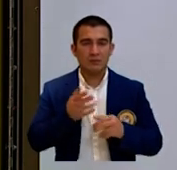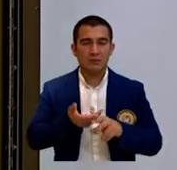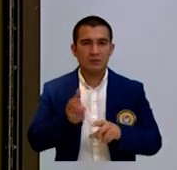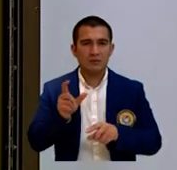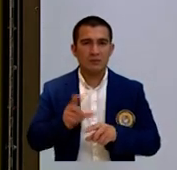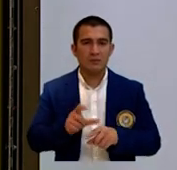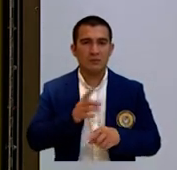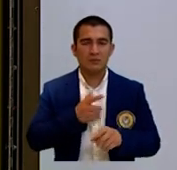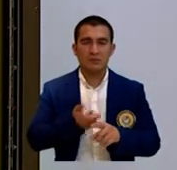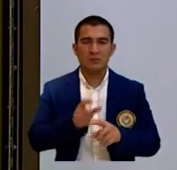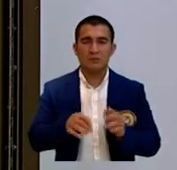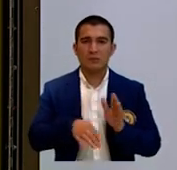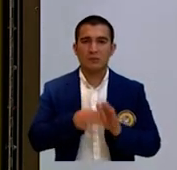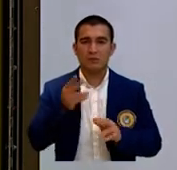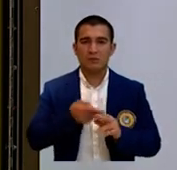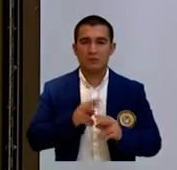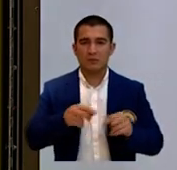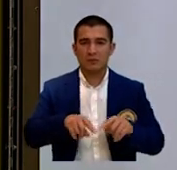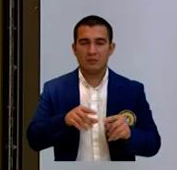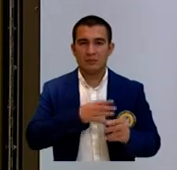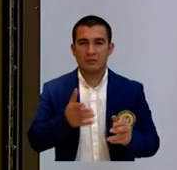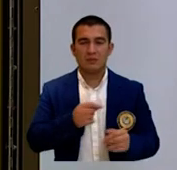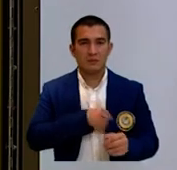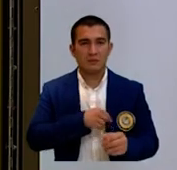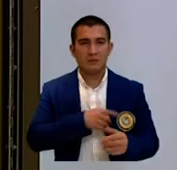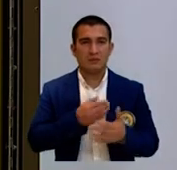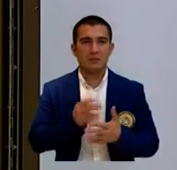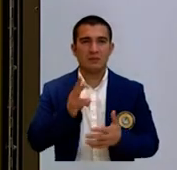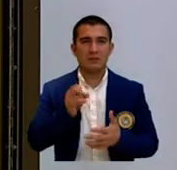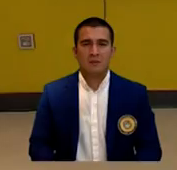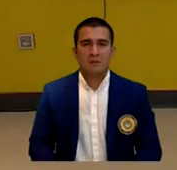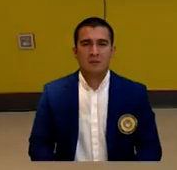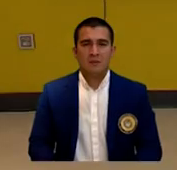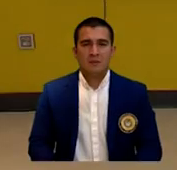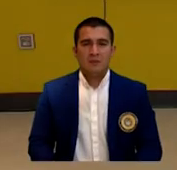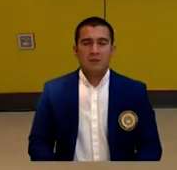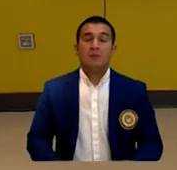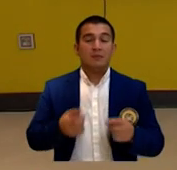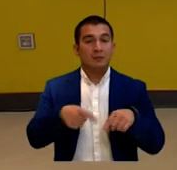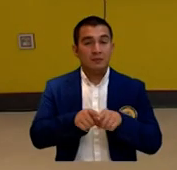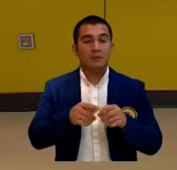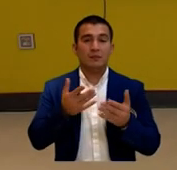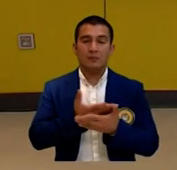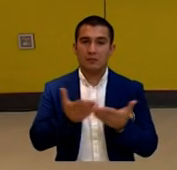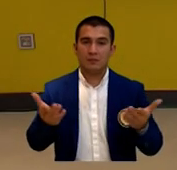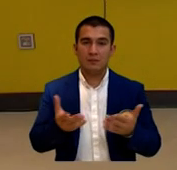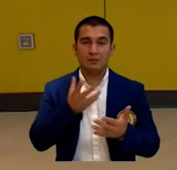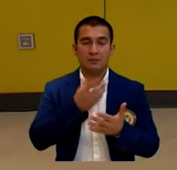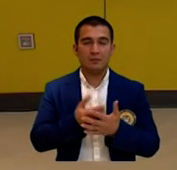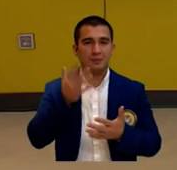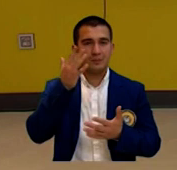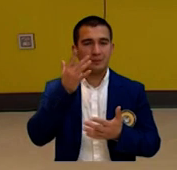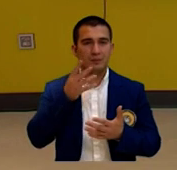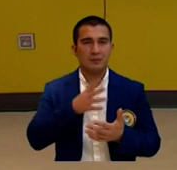eng yaxshi usuli bu nasr janri edi. Chunki ular o'z